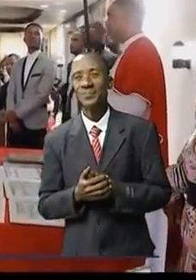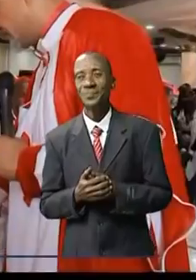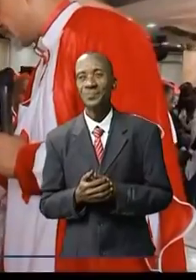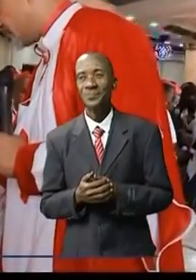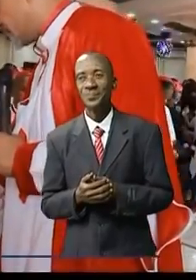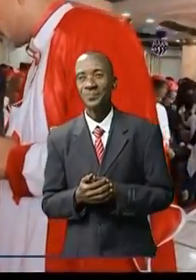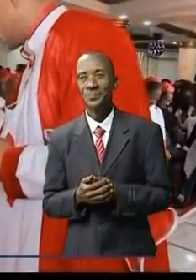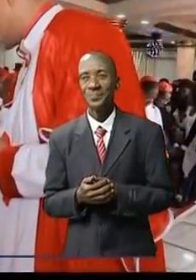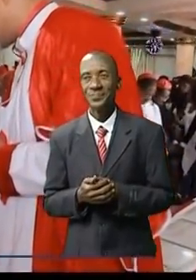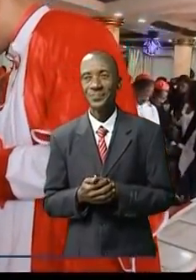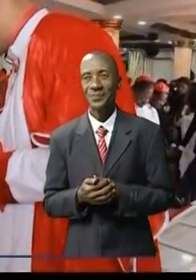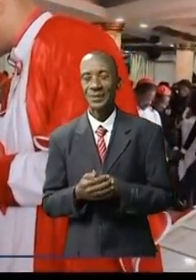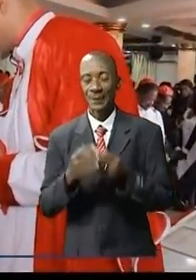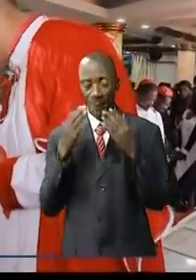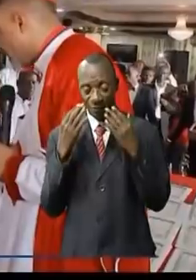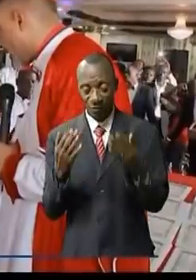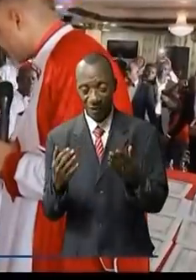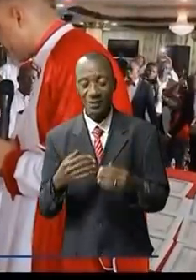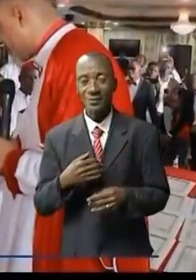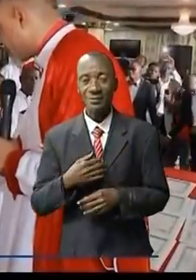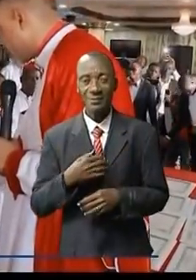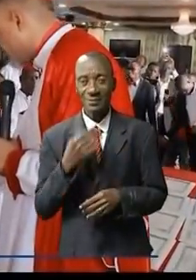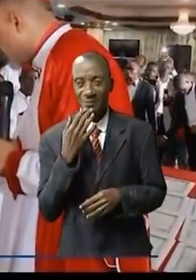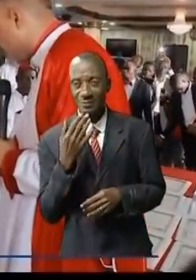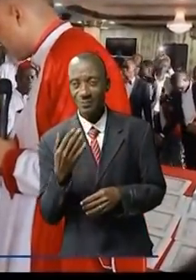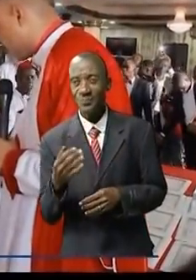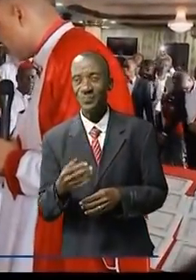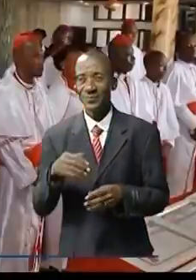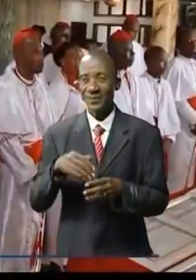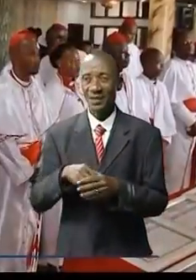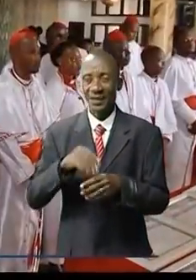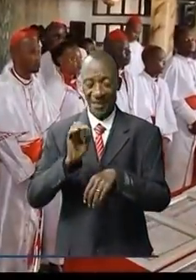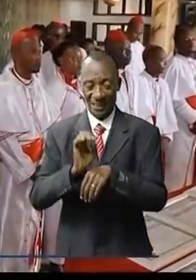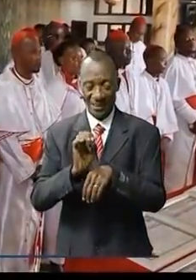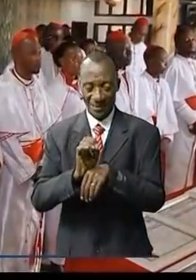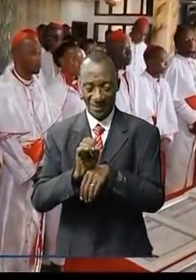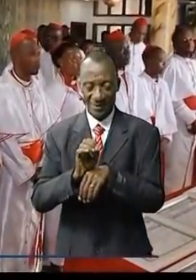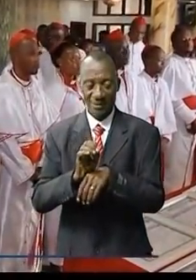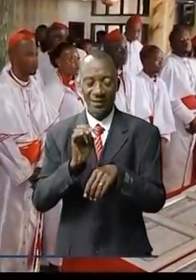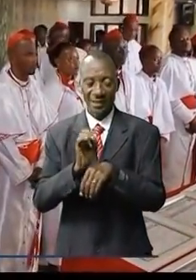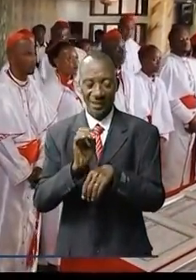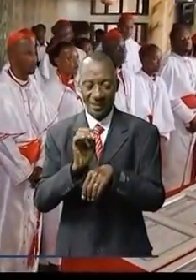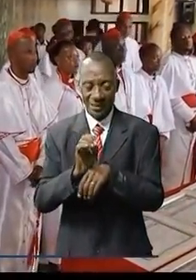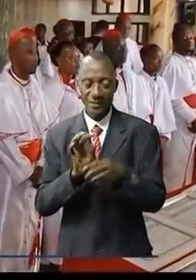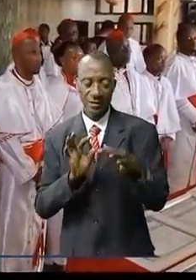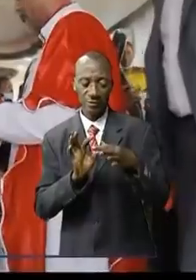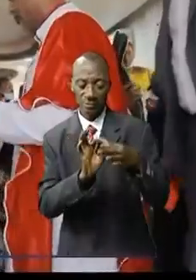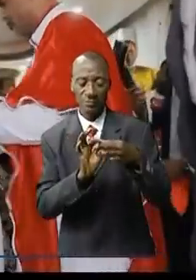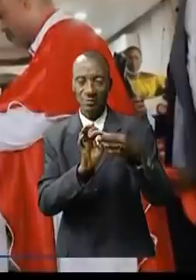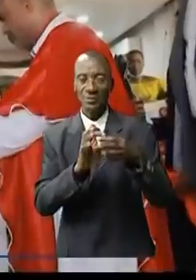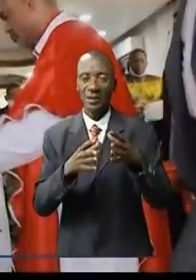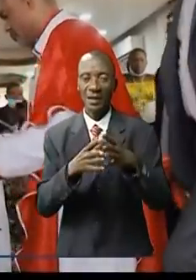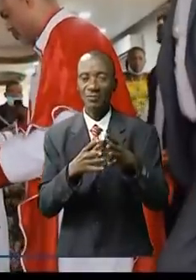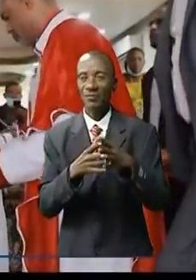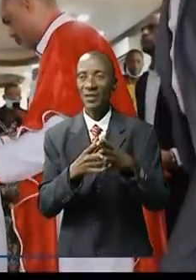mission de veiller au respect de l'éthique de chaque communauté, membre du regroupement l'Union sacrée des églises du Congo et